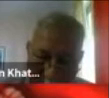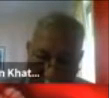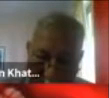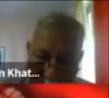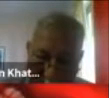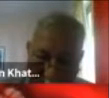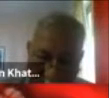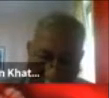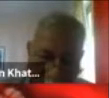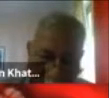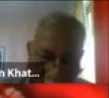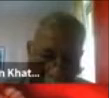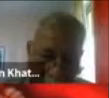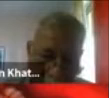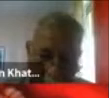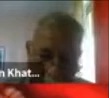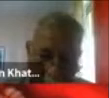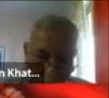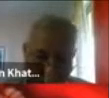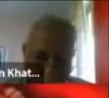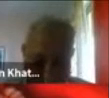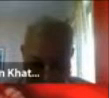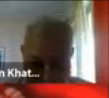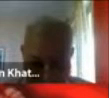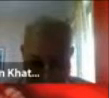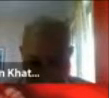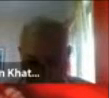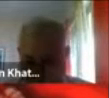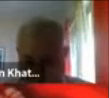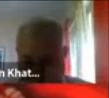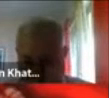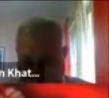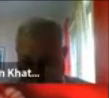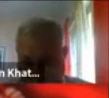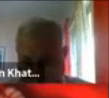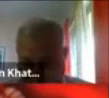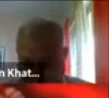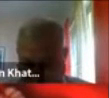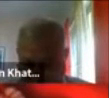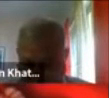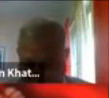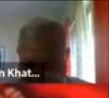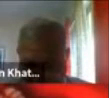गीतसाराय गीततत्त्वाय गीतगोत्राय धीमहि,